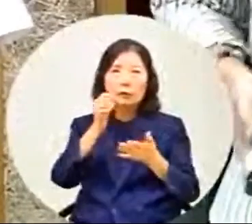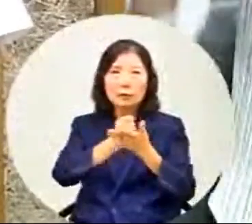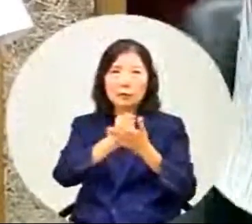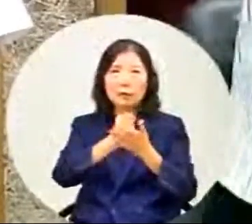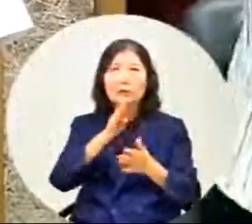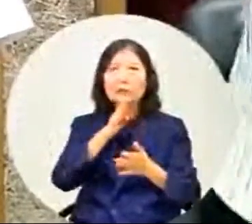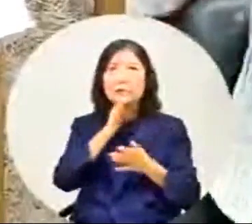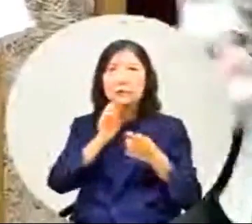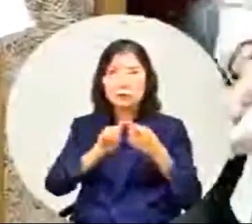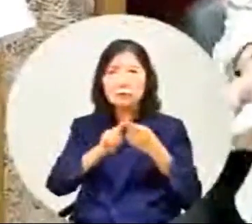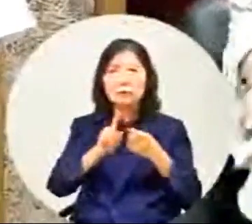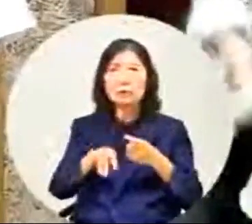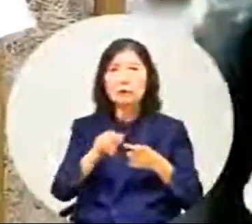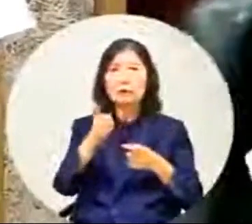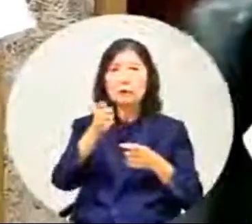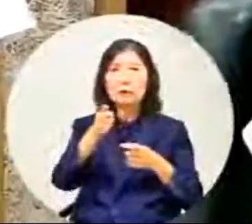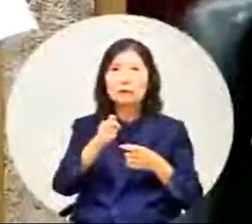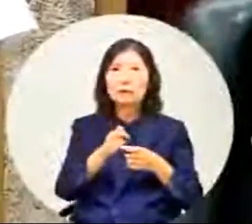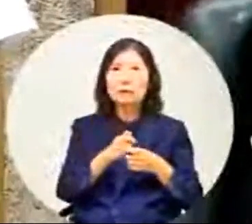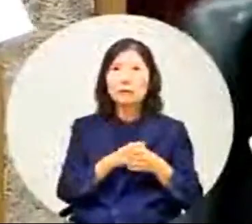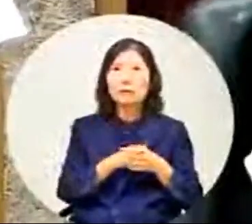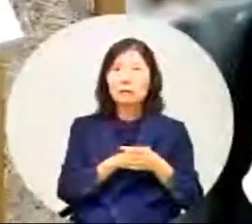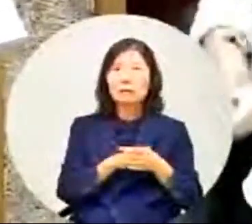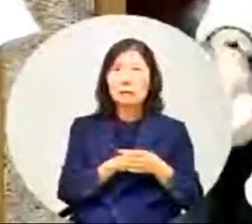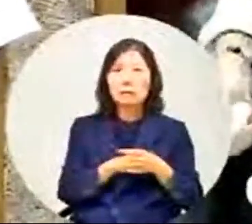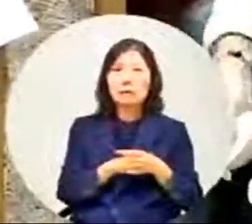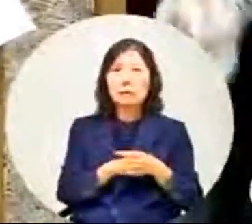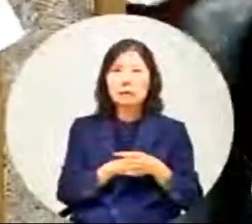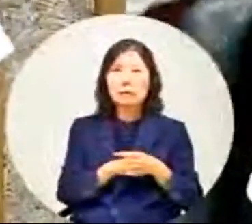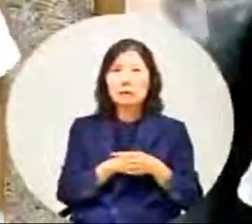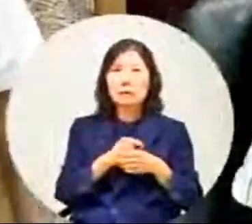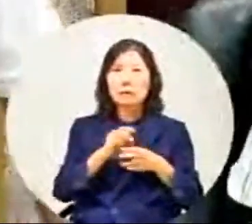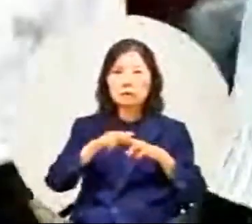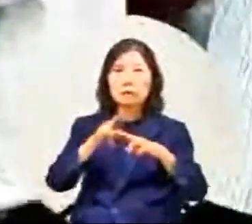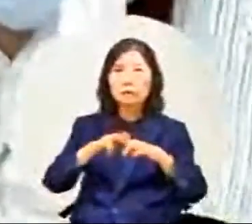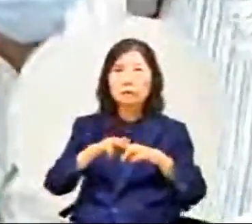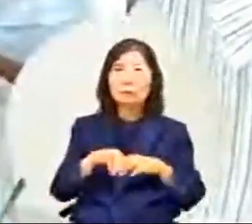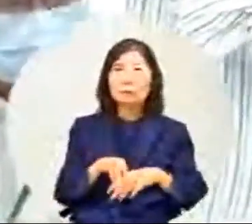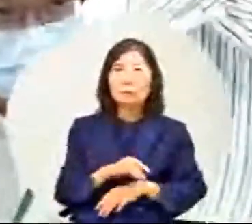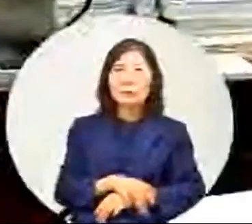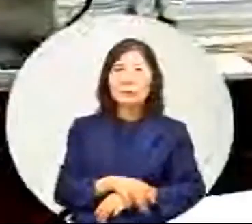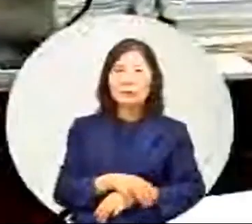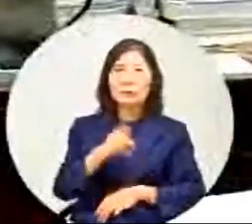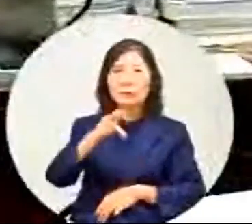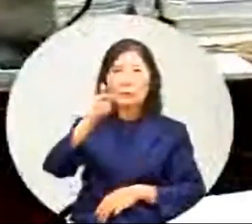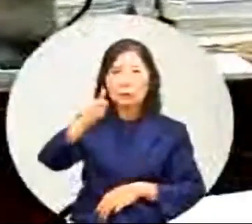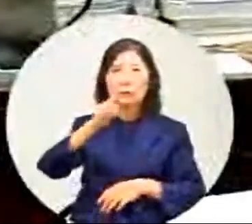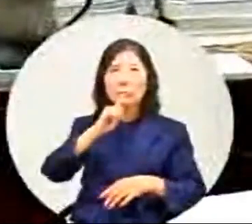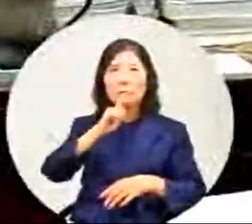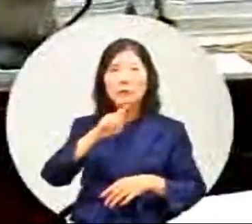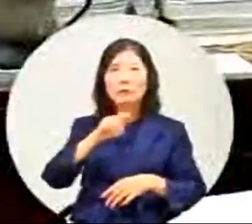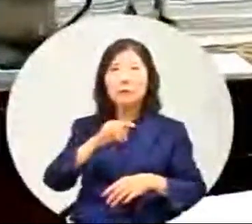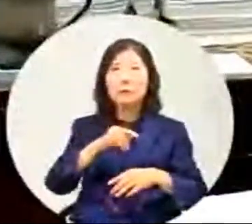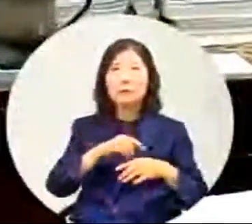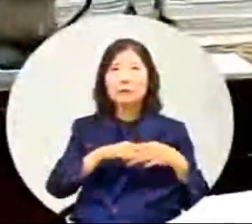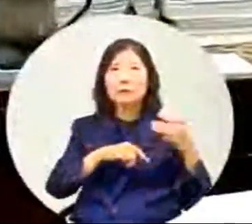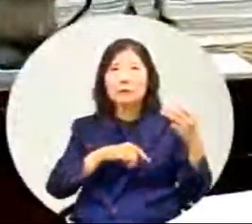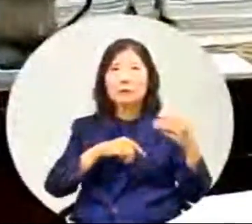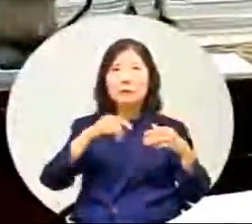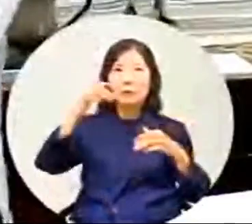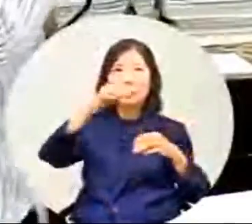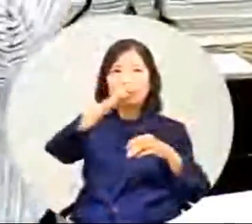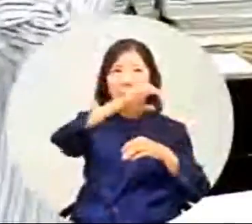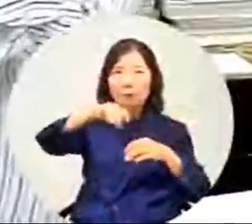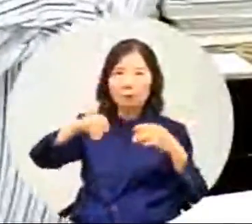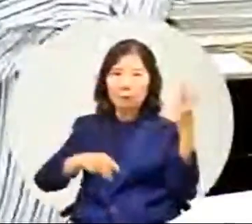局市长的 甲章。好，谢谢，感谢你。 的部分 好，那科长请坐哈。那科长刚才有说有会三个局处，现在三个局处